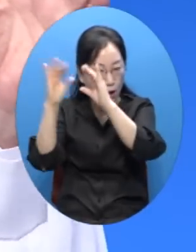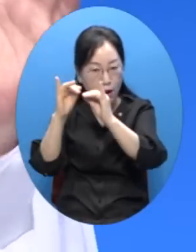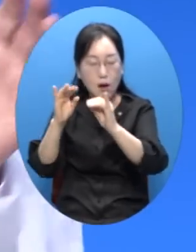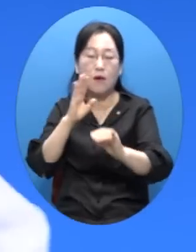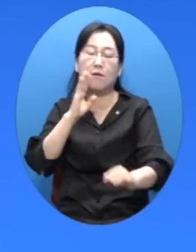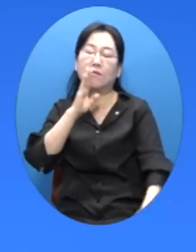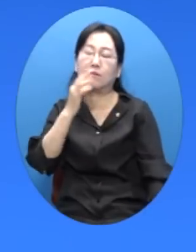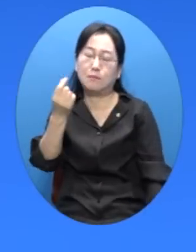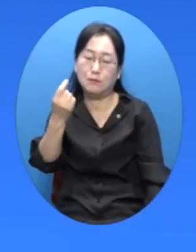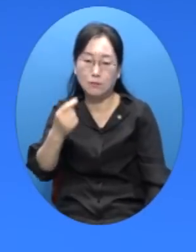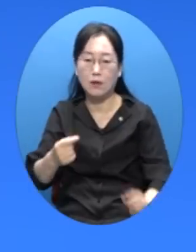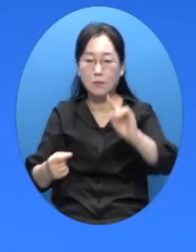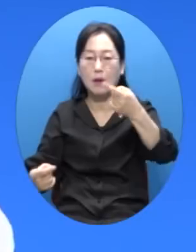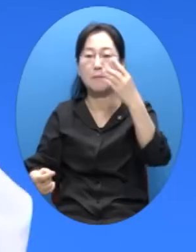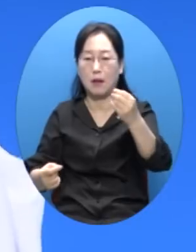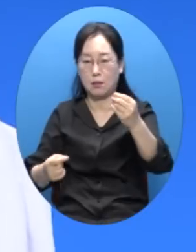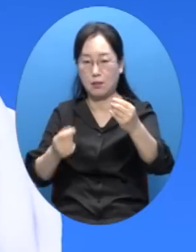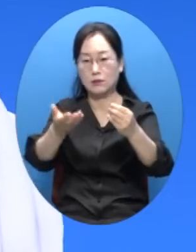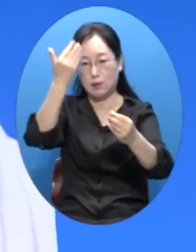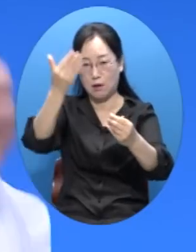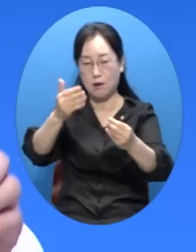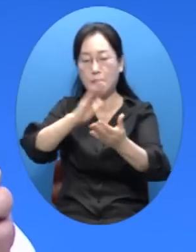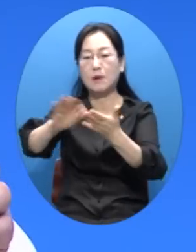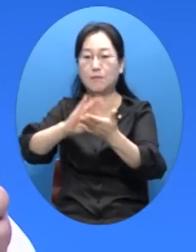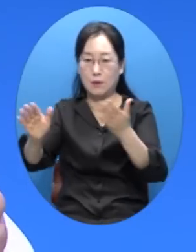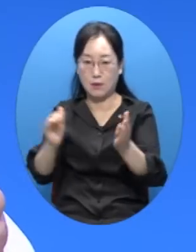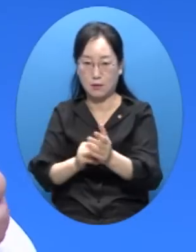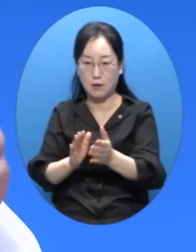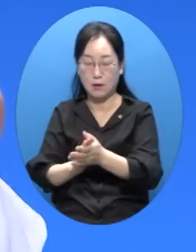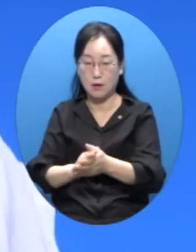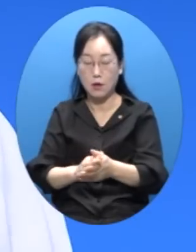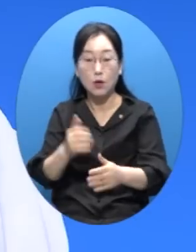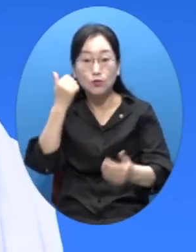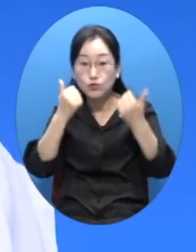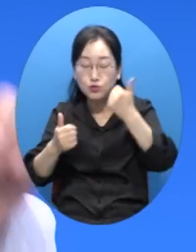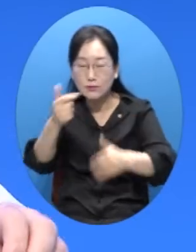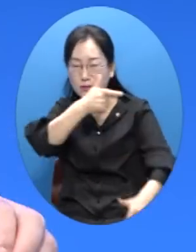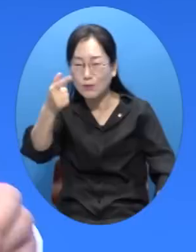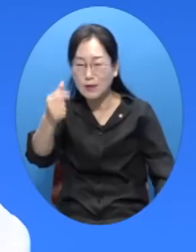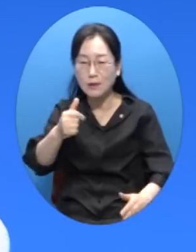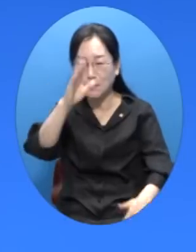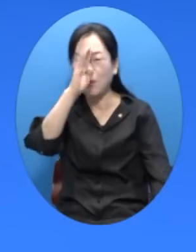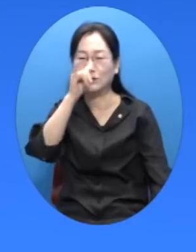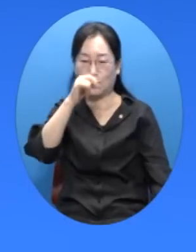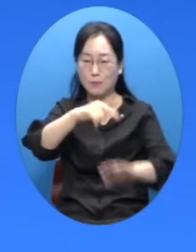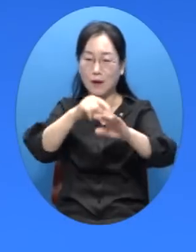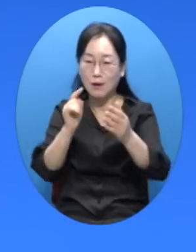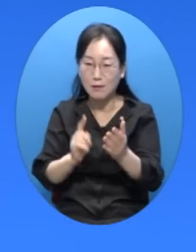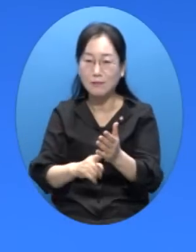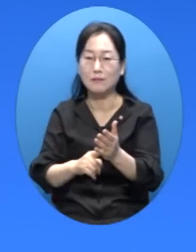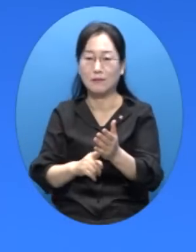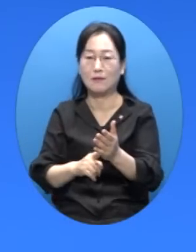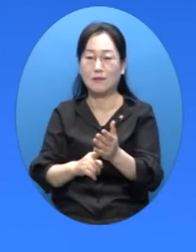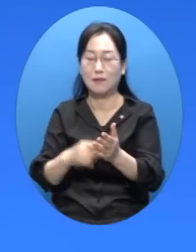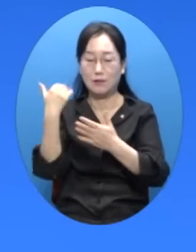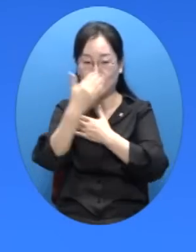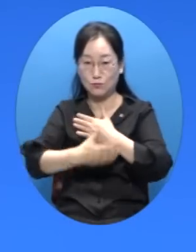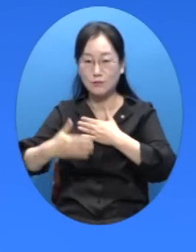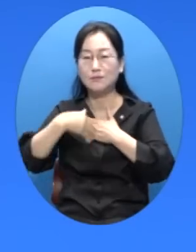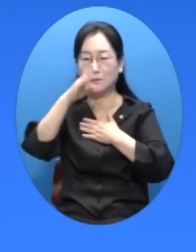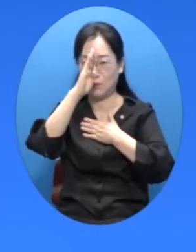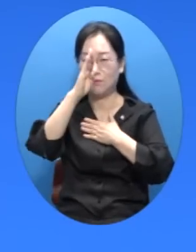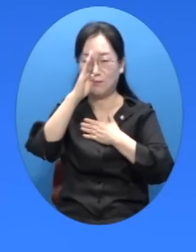책이 팔린 것입니다. 누구에게나 크고 작은 병이 있습니다. 마음의 병이 있고 육신의 병이